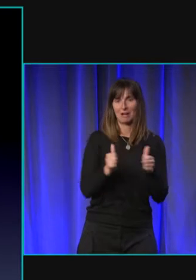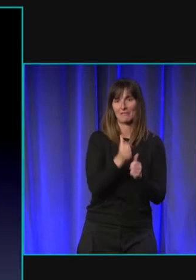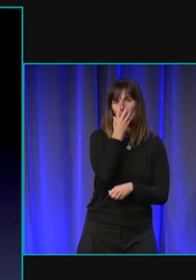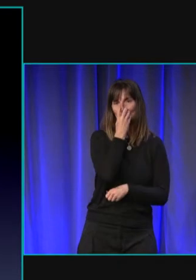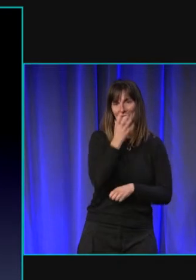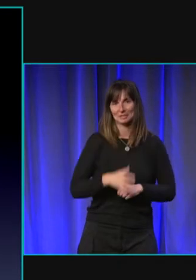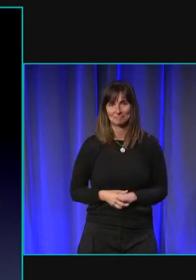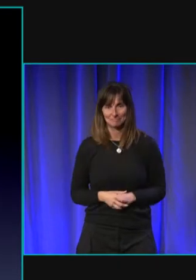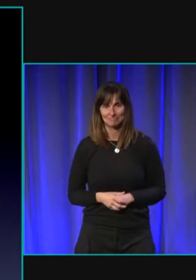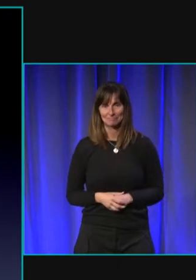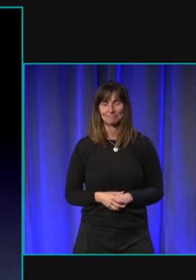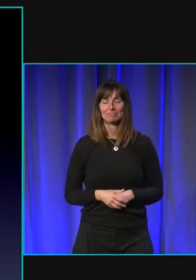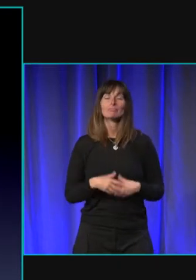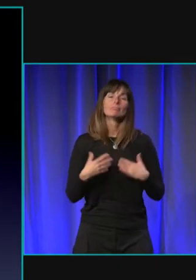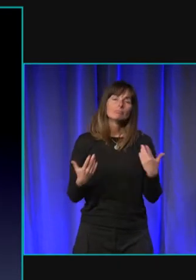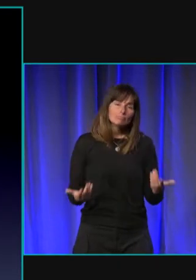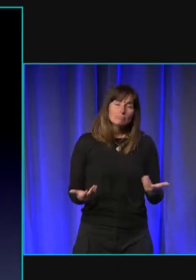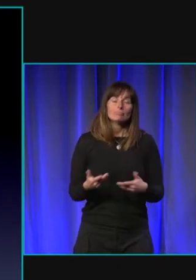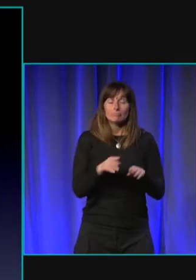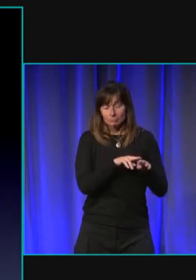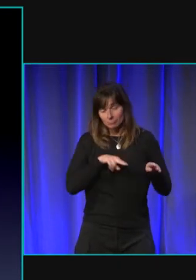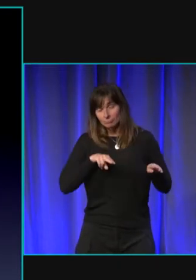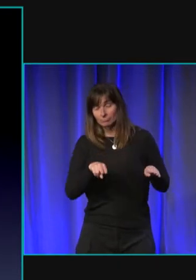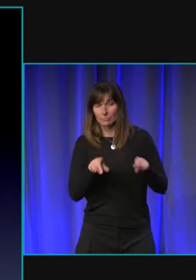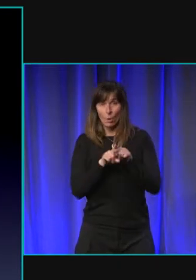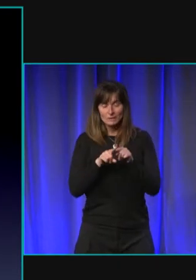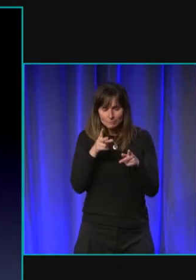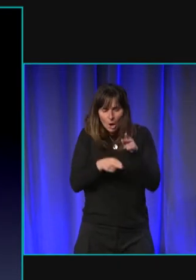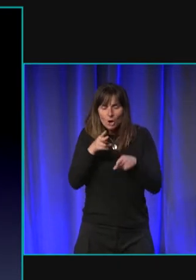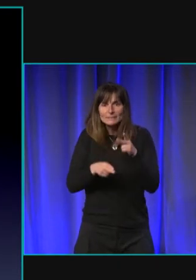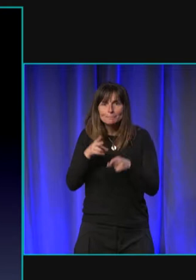Et puis après, si vous regardez un petit peu les enzymes aussi, parce qu'il faut des enzymes